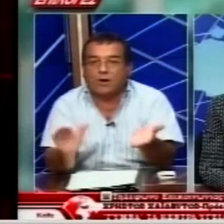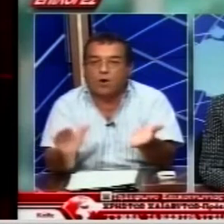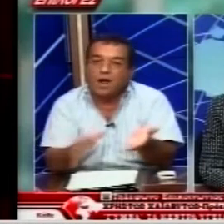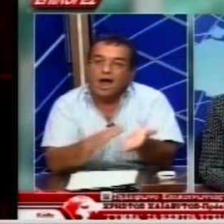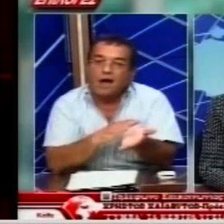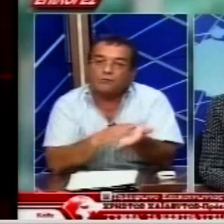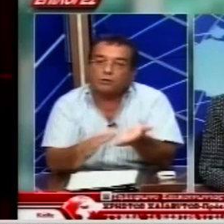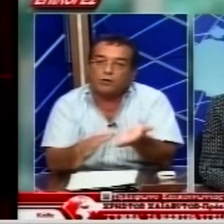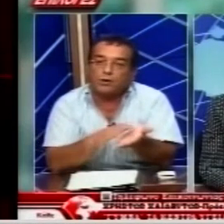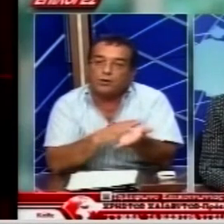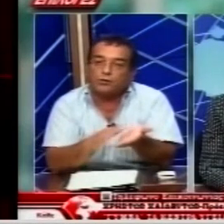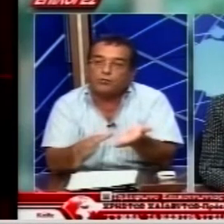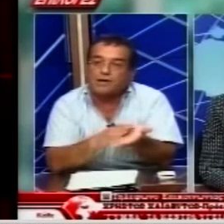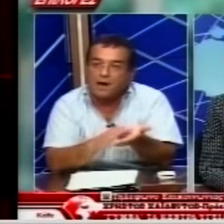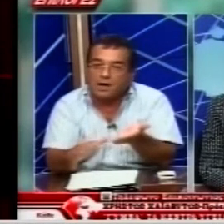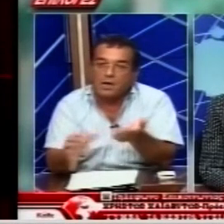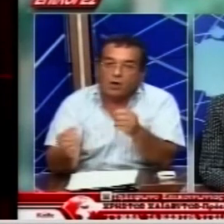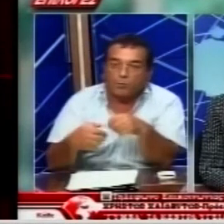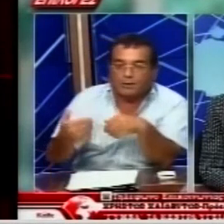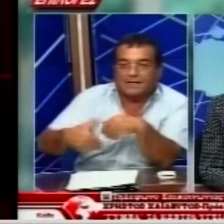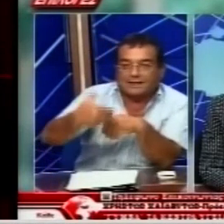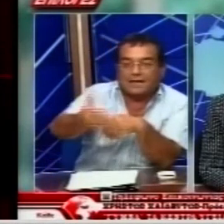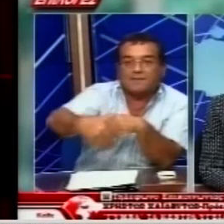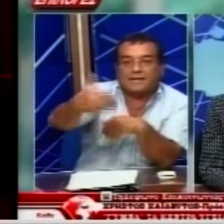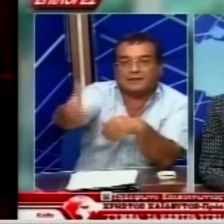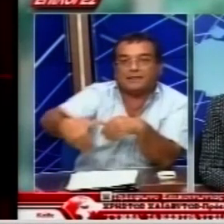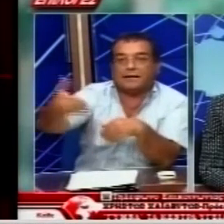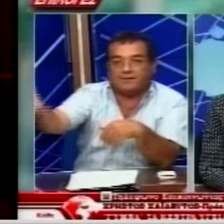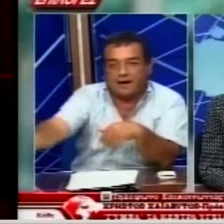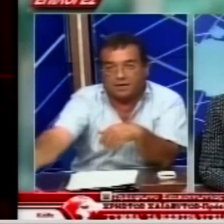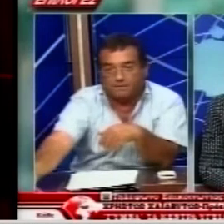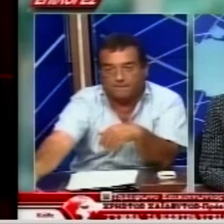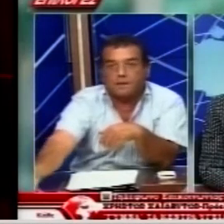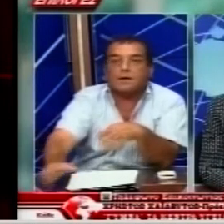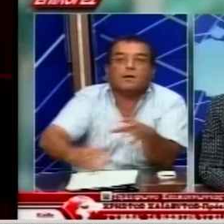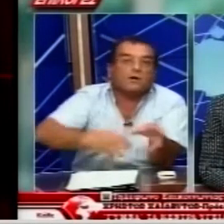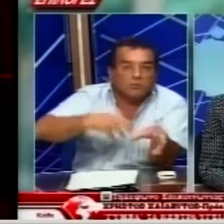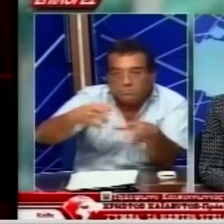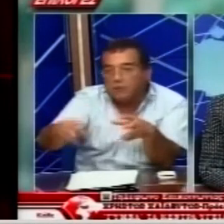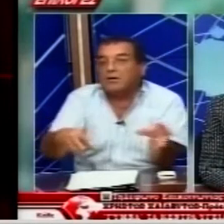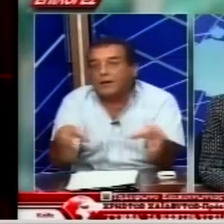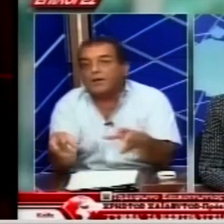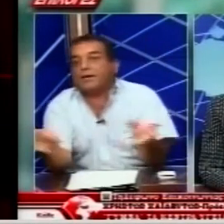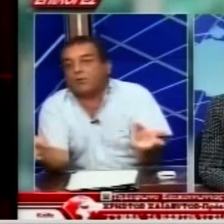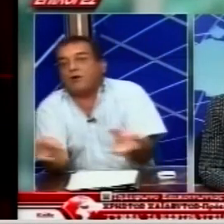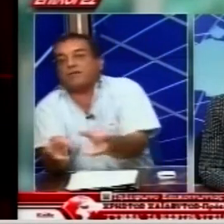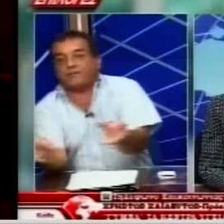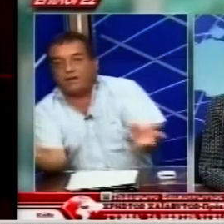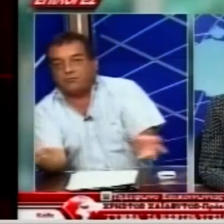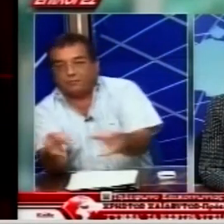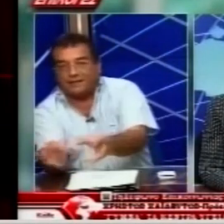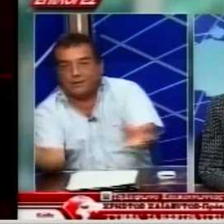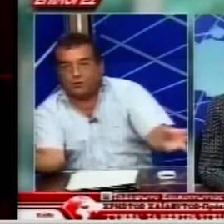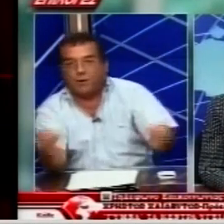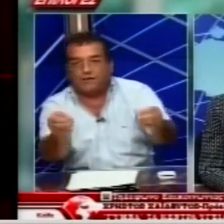έχω αυτό το μουσαμά. Οπότε έρχεται η γιαγιά με την γαστρίτιδα και τη διάρρεια. Λερώνει η γυναικούλα χωρίς τα φταίει,